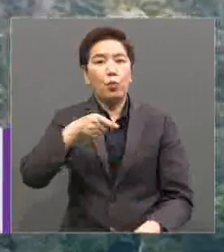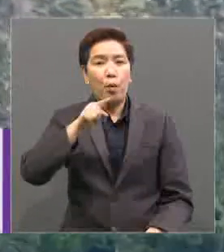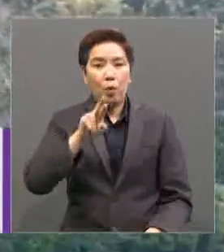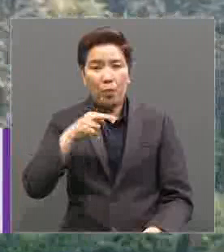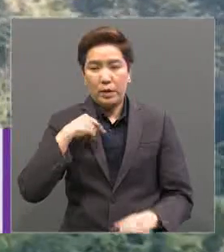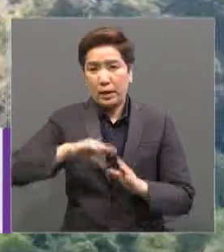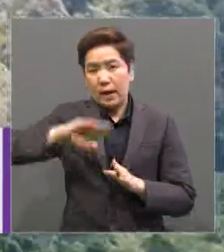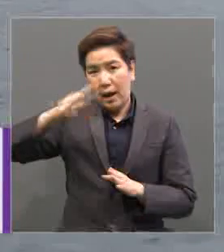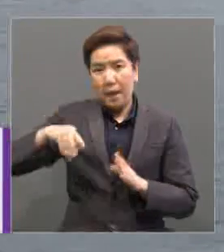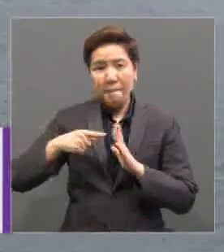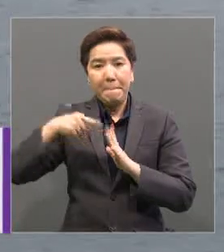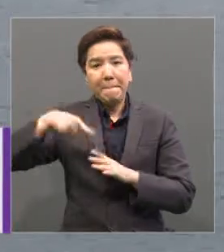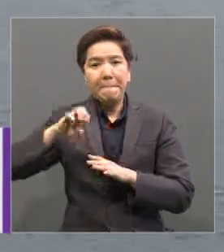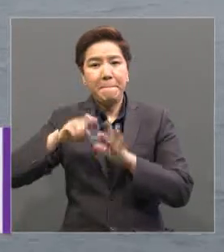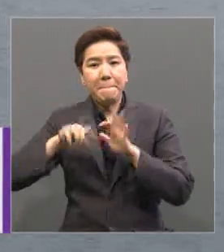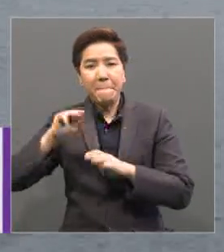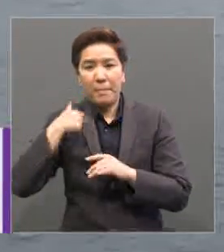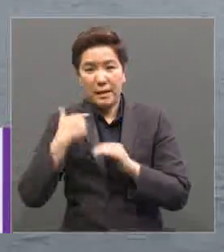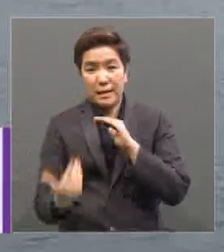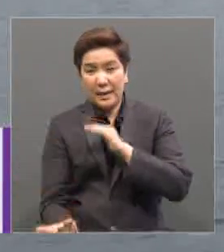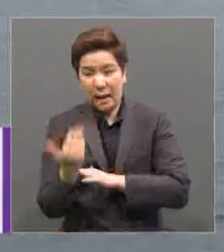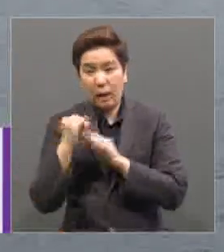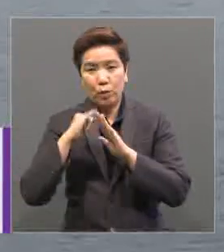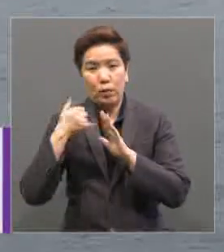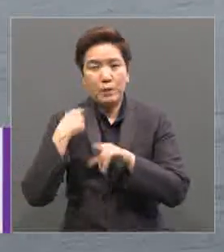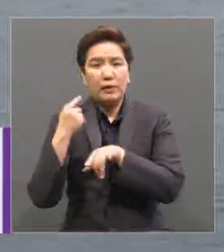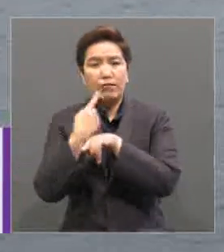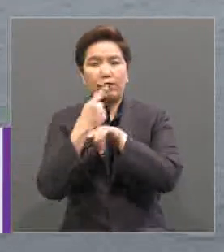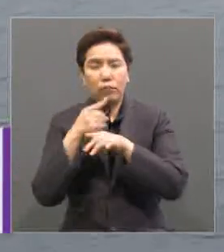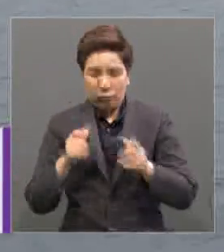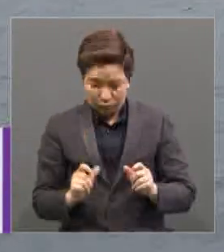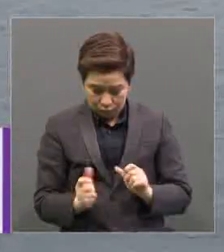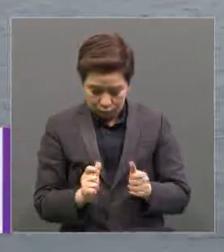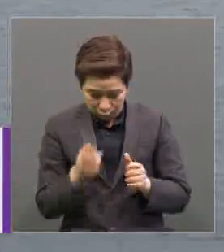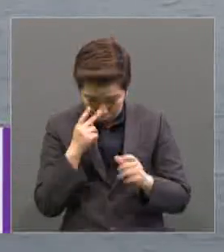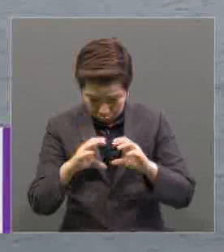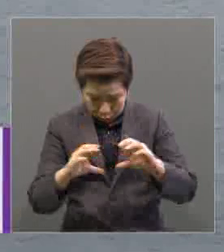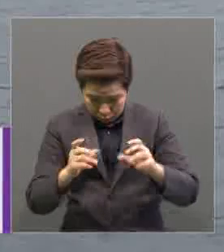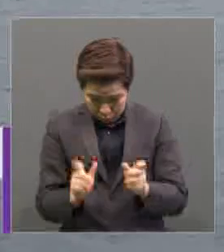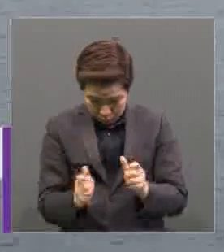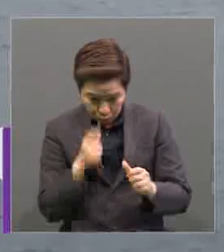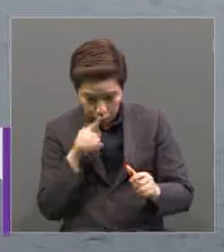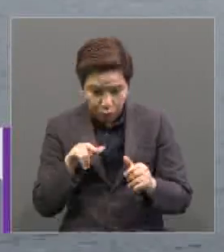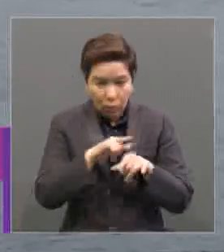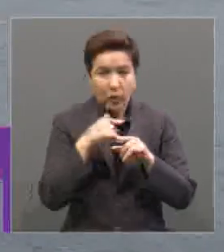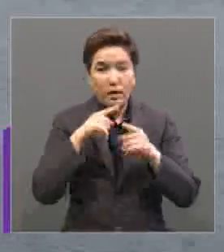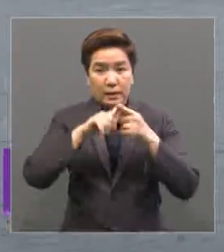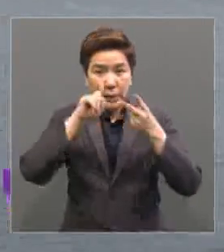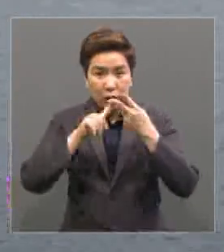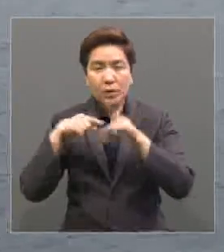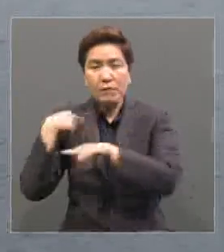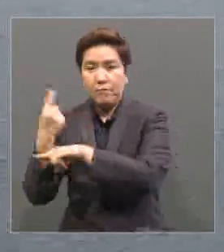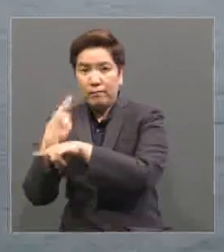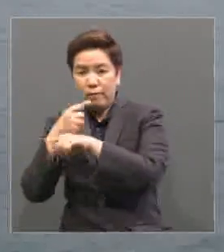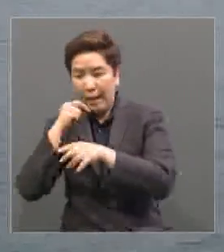ขาเพิ่มเนี่ยทำให้ตั้งแต่เช้าทางจังหวัดเอาโดรนขึ้นสำรวจเพื่อวางแผนดับไฟแล้วก็ใช้ฮอเนี่ยนะฮะบิน